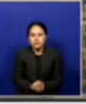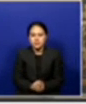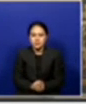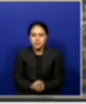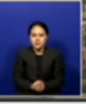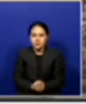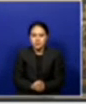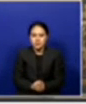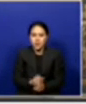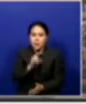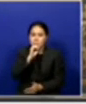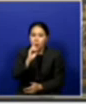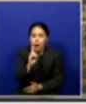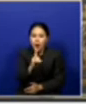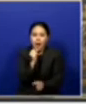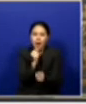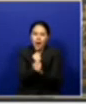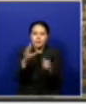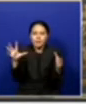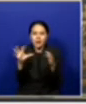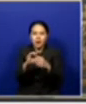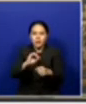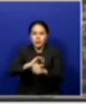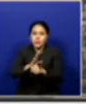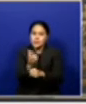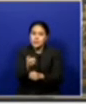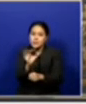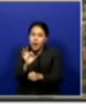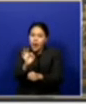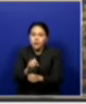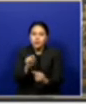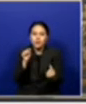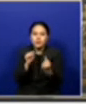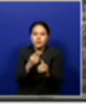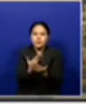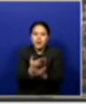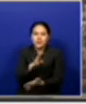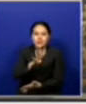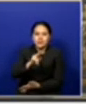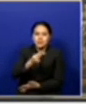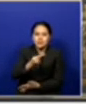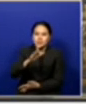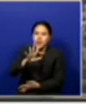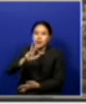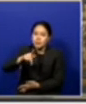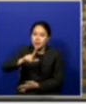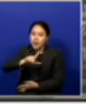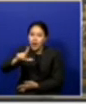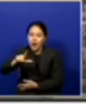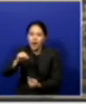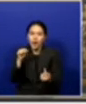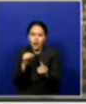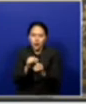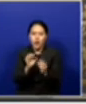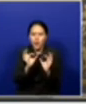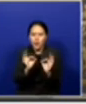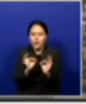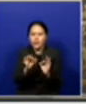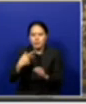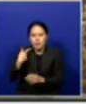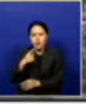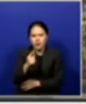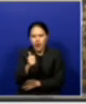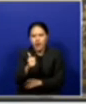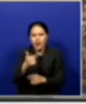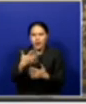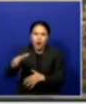บอกว่าเอาไปใช้เกี่ยวกับโควิด 45,000 ล้านก็ถือว่าเป็นประโยชน์ครับไปเอาจากส่วนอื่นมาอีก 25,000